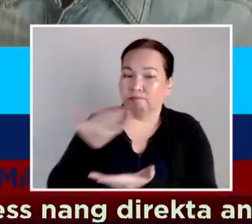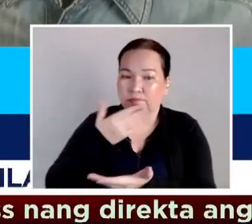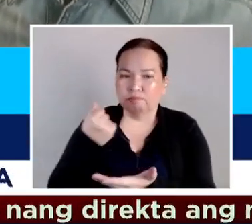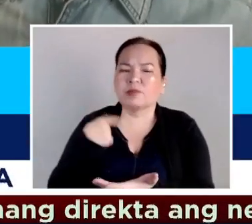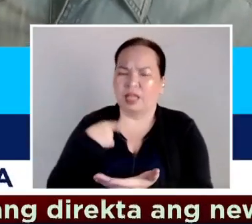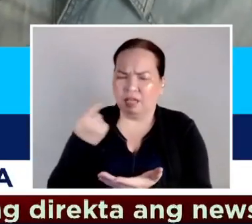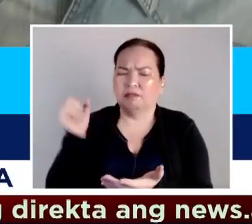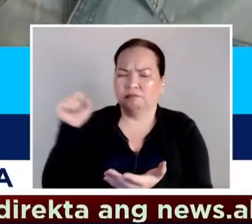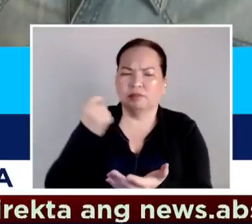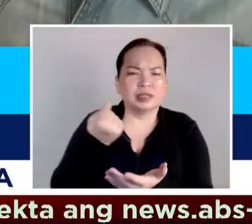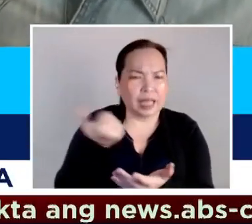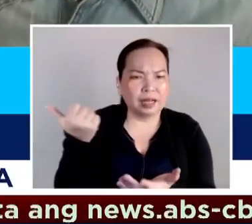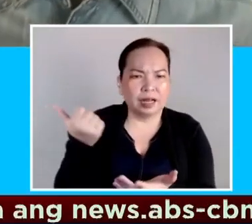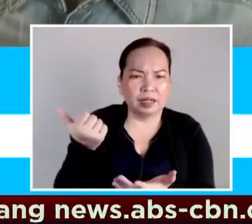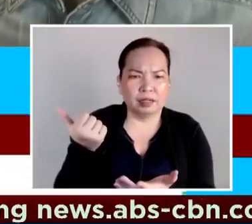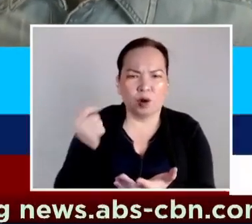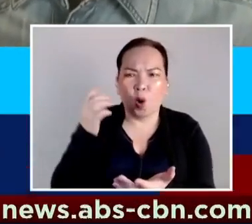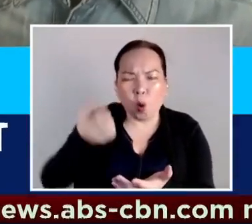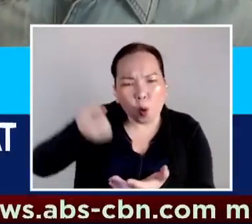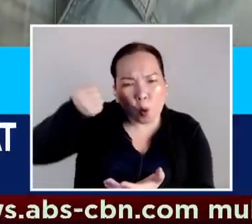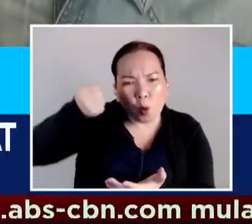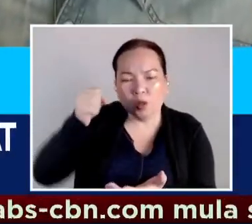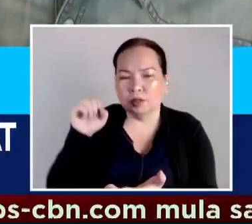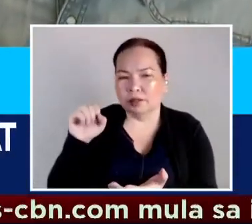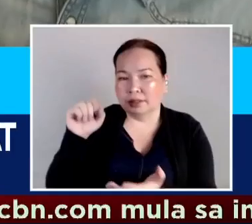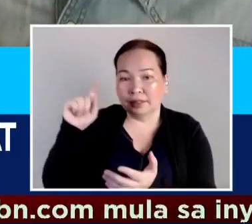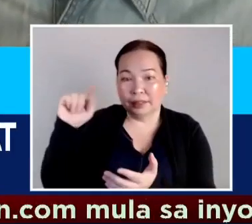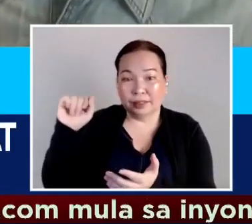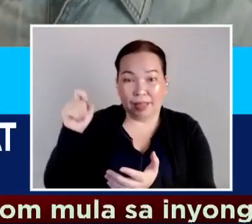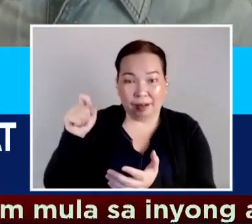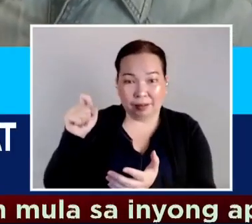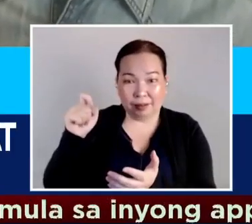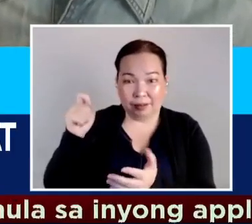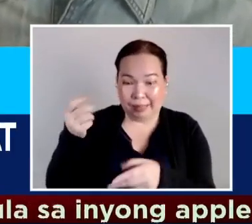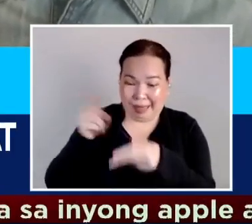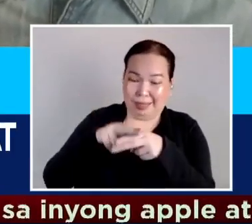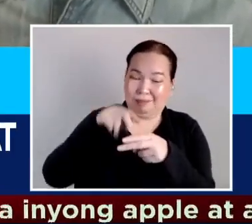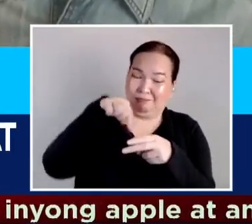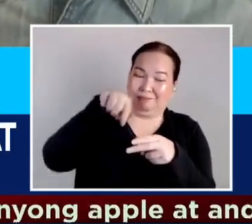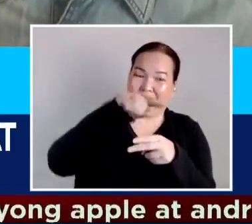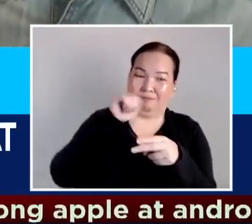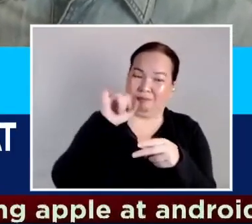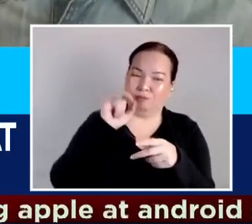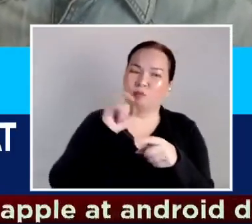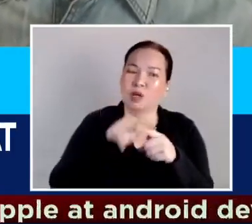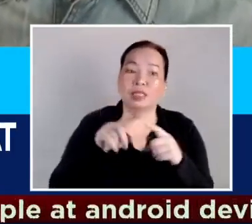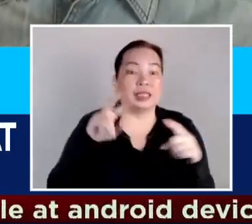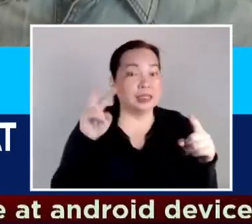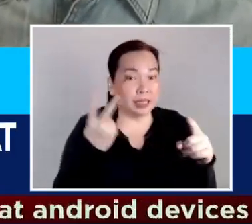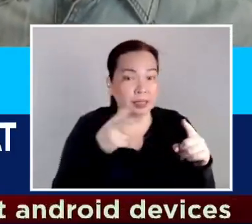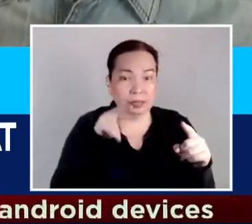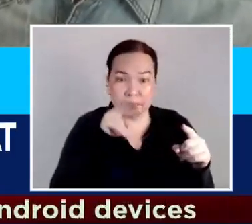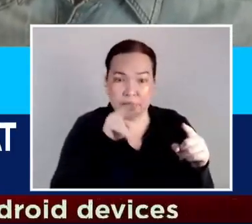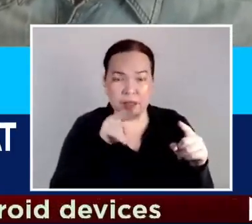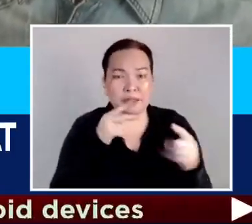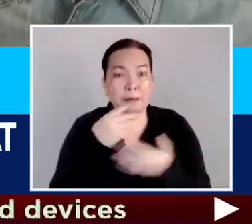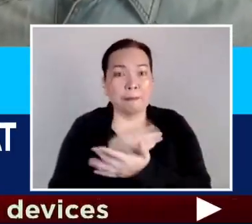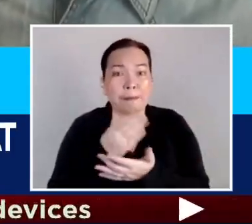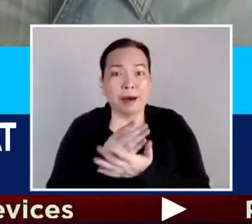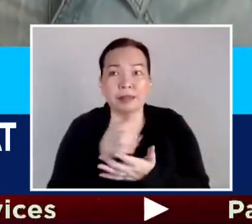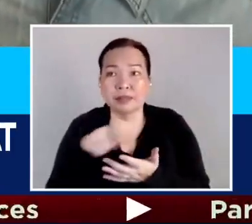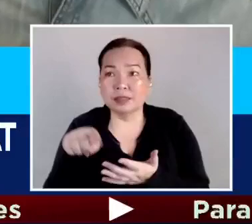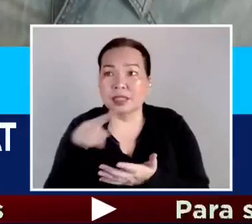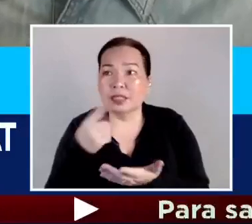itanggalin, suspindihin ang excise tax. At pangalawa, tingnan po natin ang ating budget, ang ating